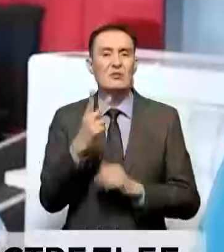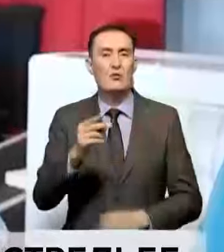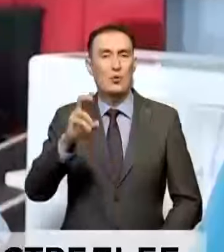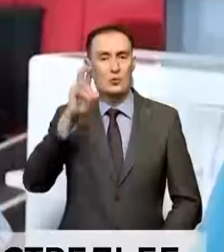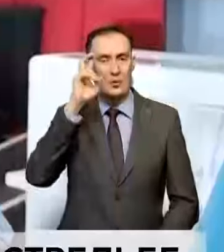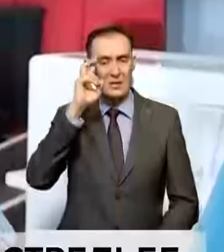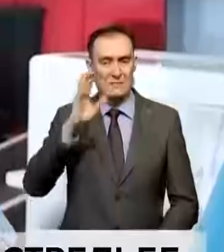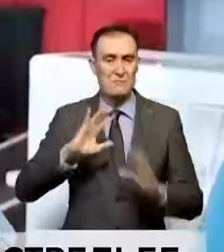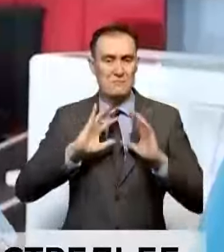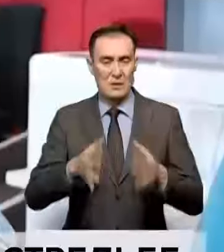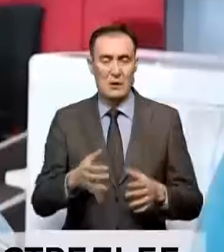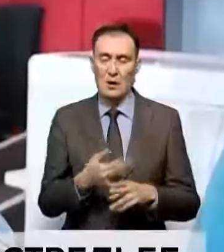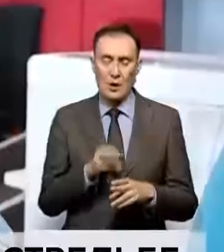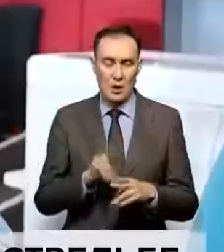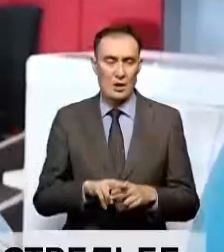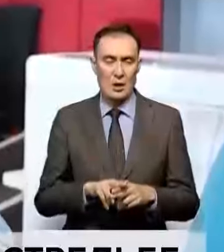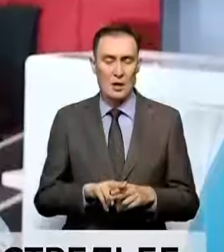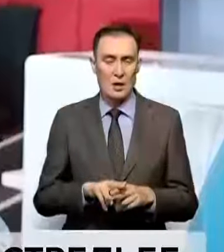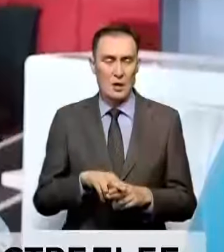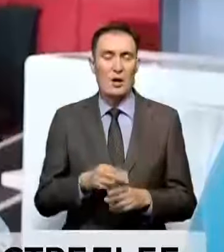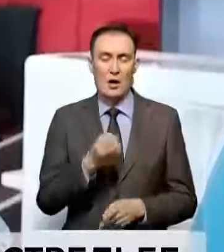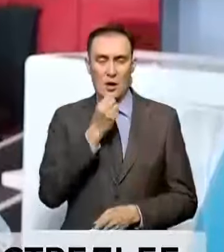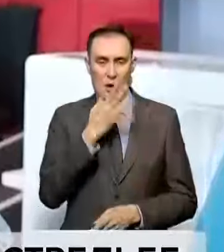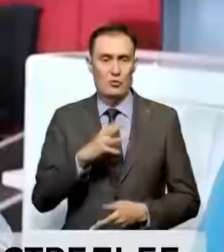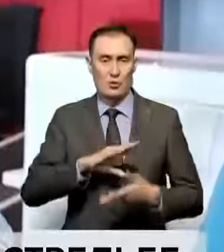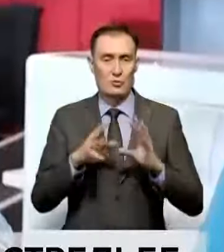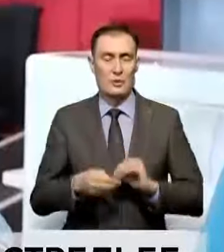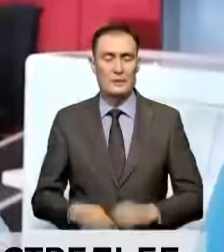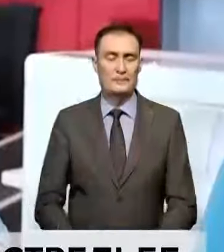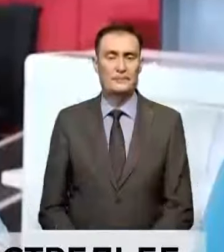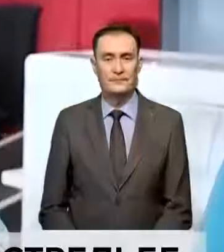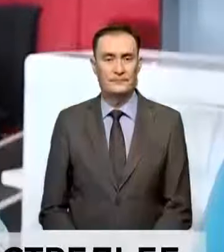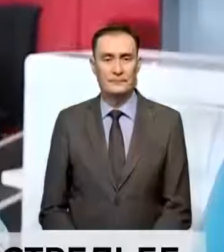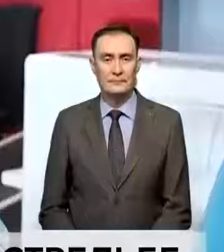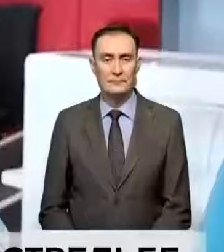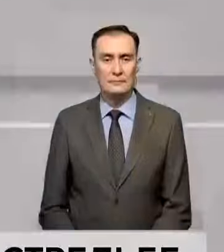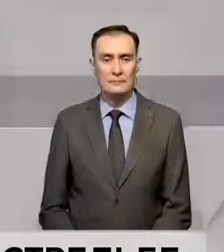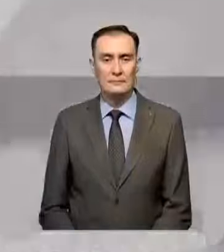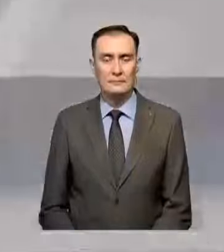стран. Я считаю, что это, в принципе, хорошо.